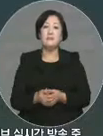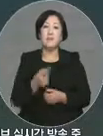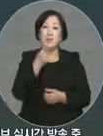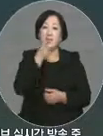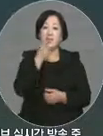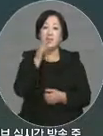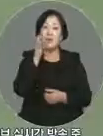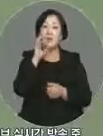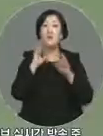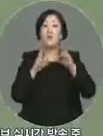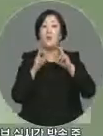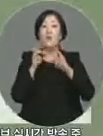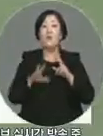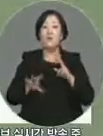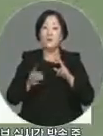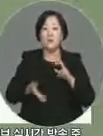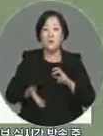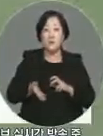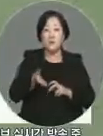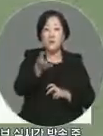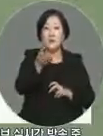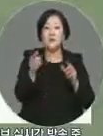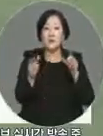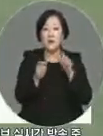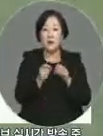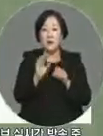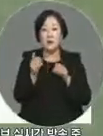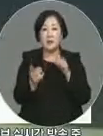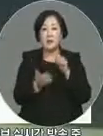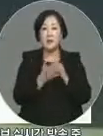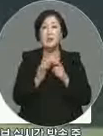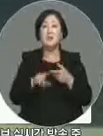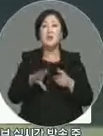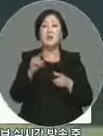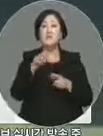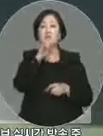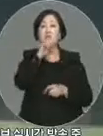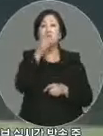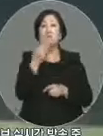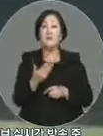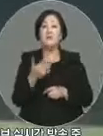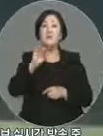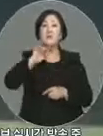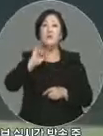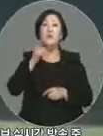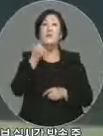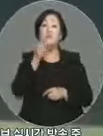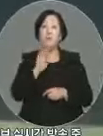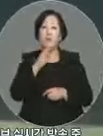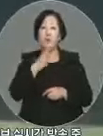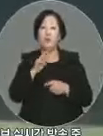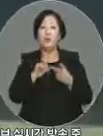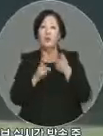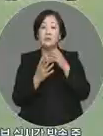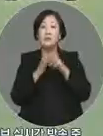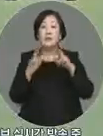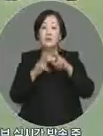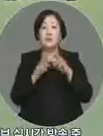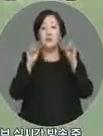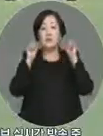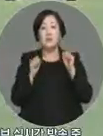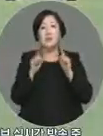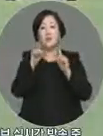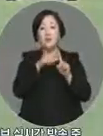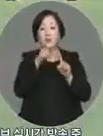하얀색 공을 먼저 굴린 뒤, 이 공에 가장 가깝게 공을 굴리면 점수를 얻는 론볼. 장애인체전에서만 볼 수